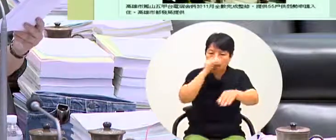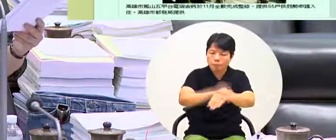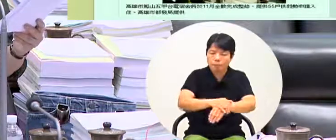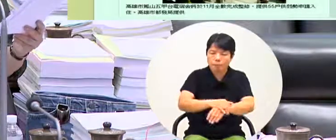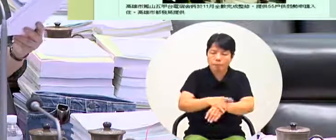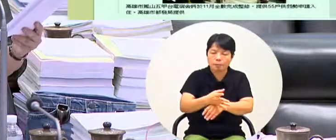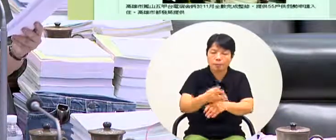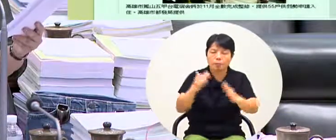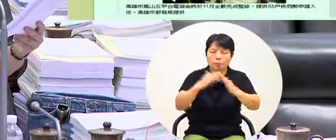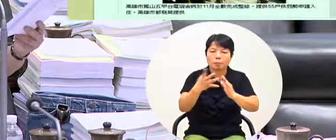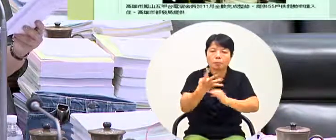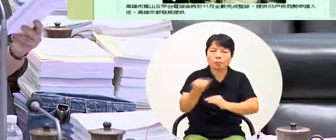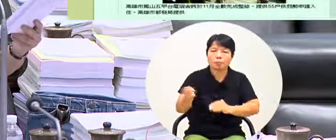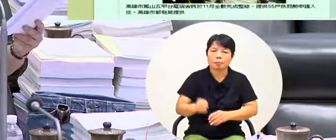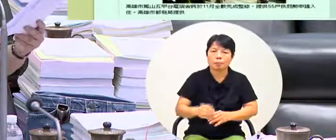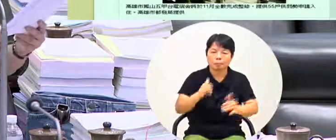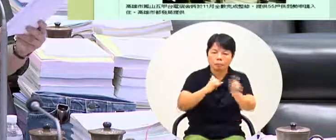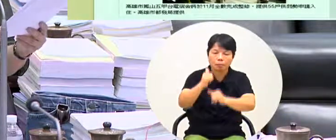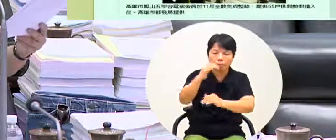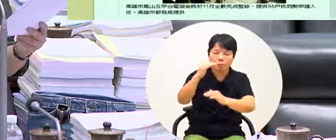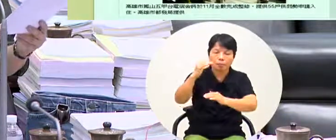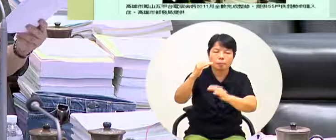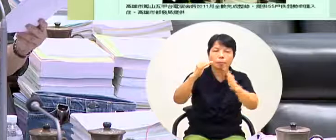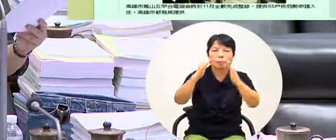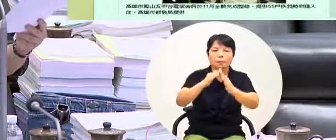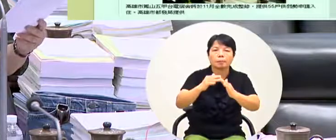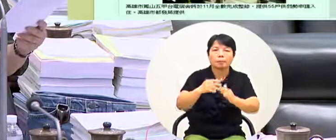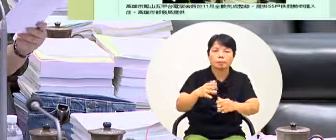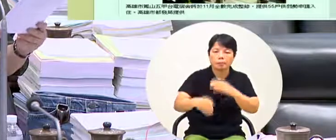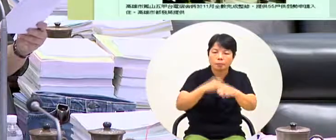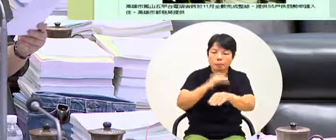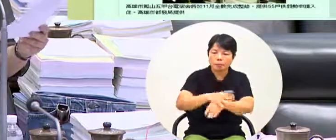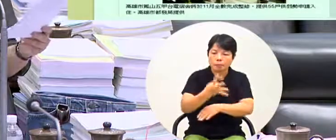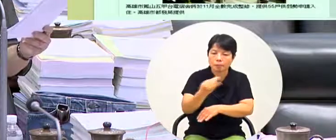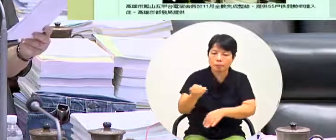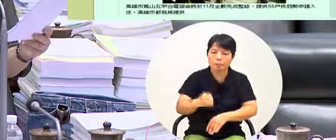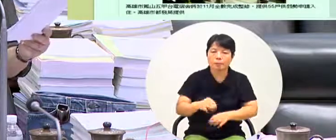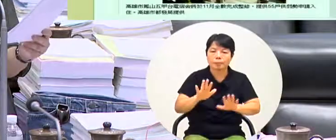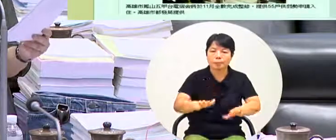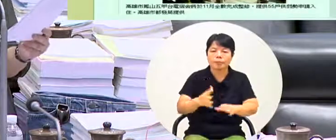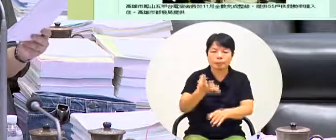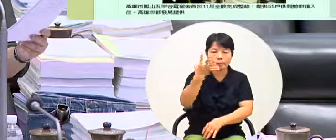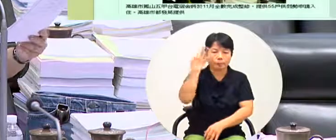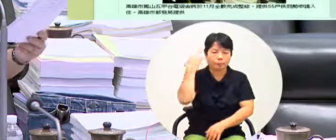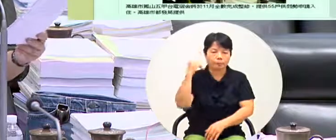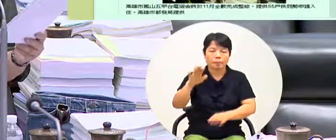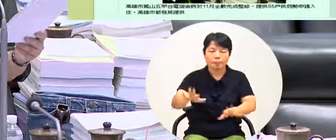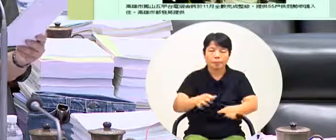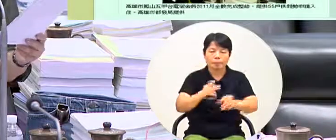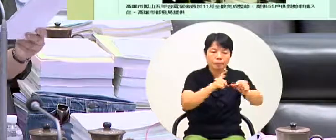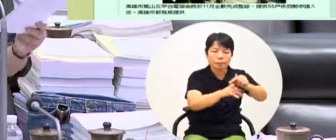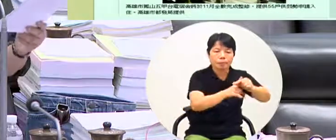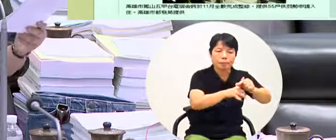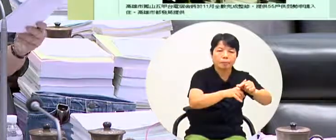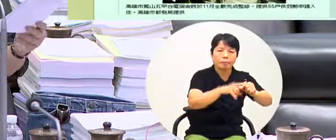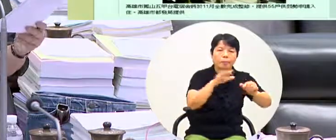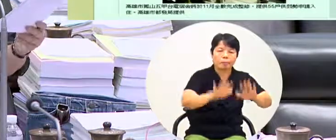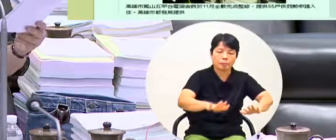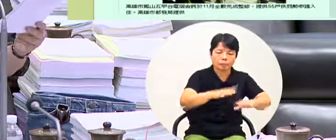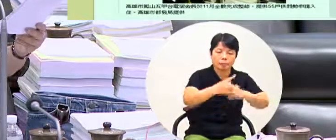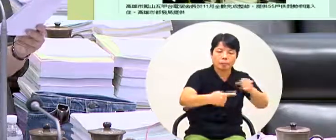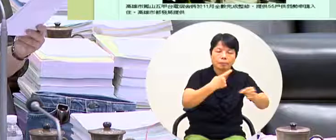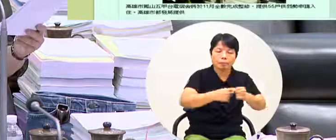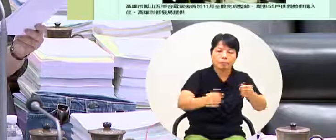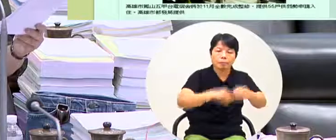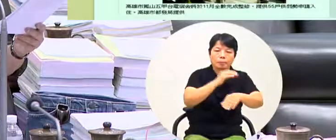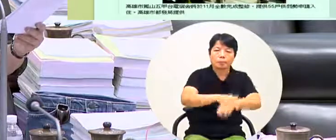底完成了多少户？那我所看到前一阵子的那个台中啊。在今年度，他就完成了200户，哈，